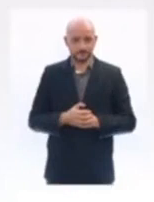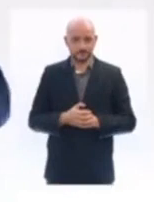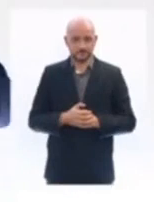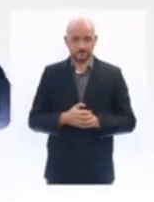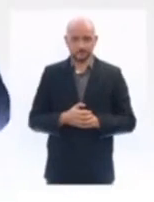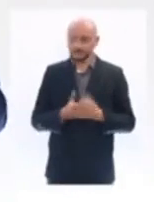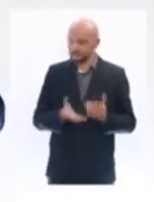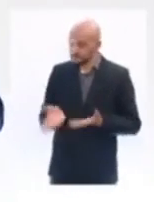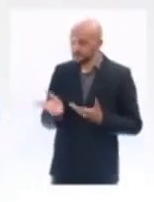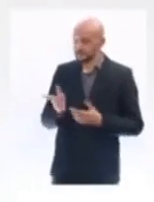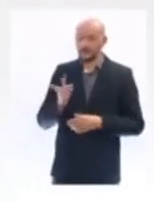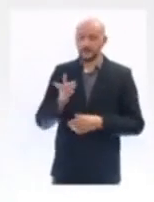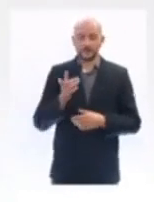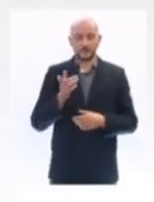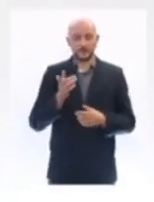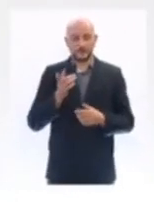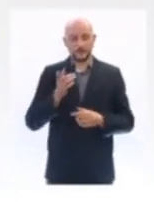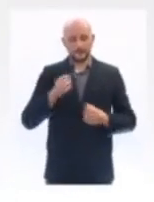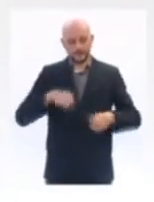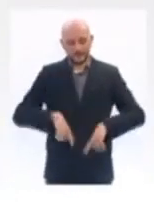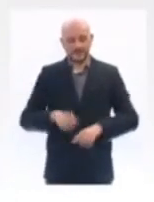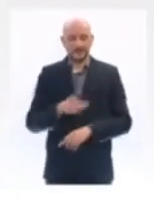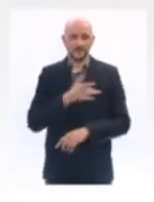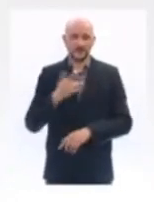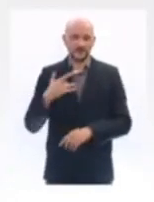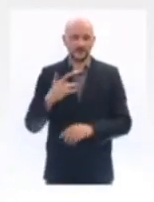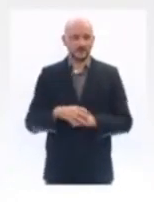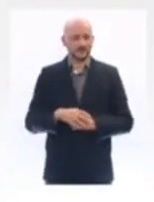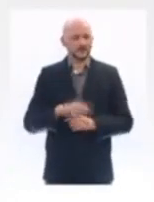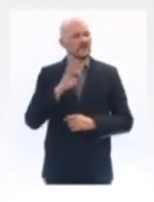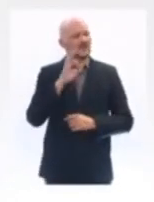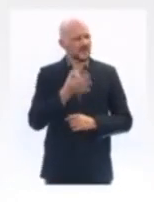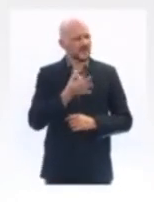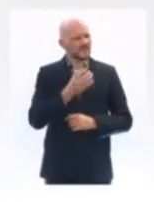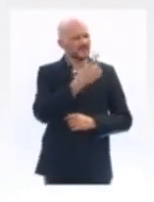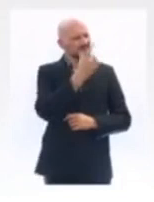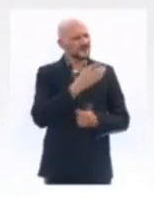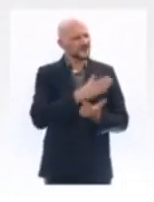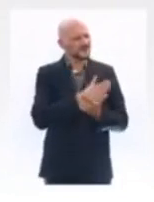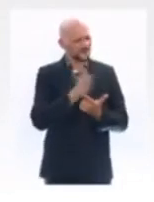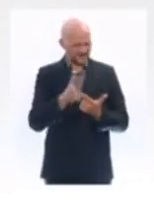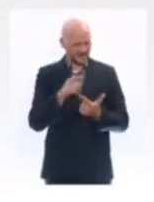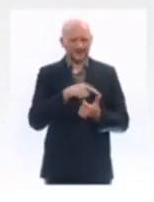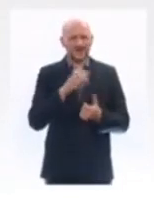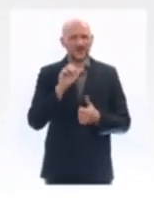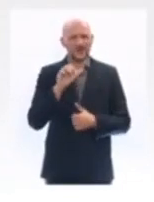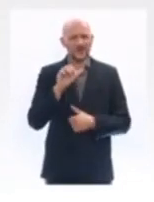mesure que la situation sanitaire l'exigera. Par ailleurs, il y a quand même un changement important